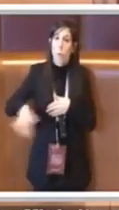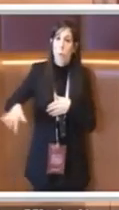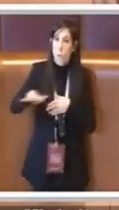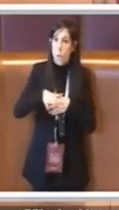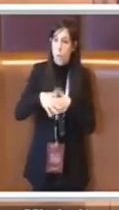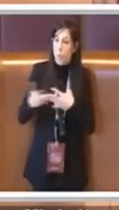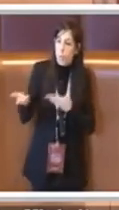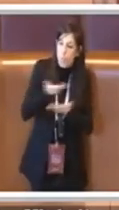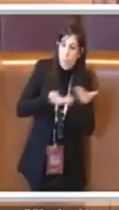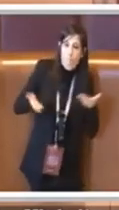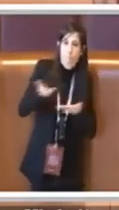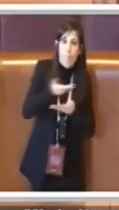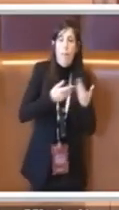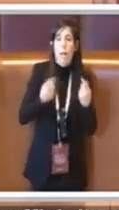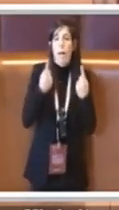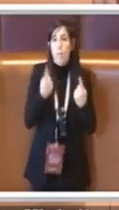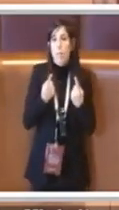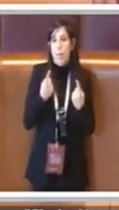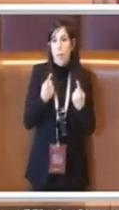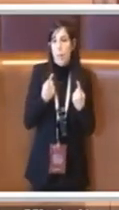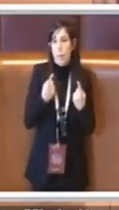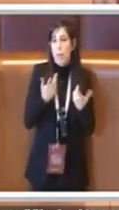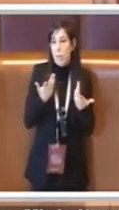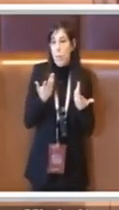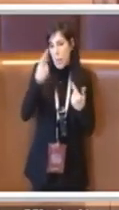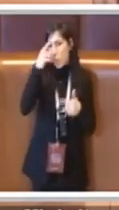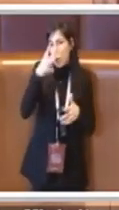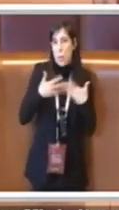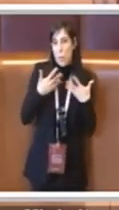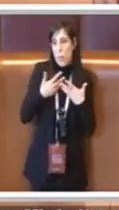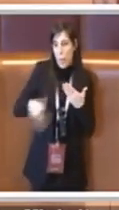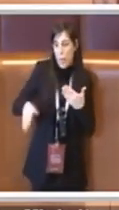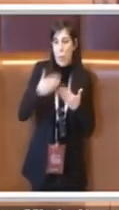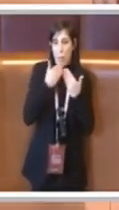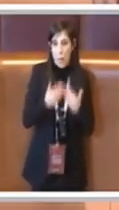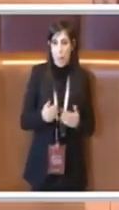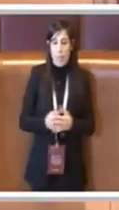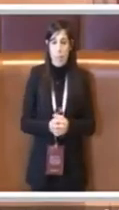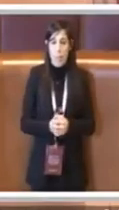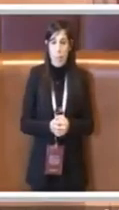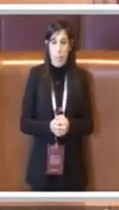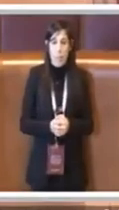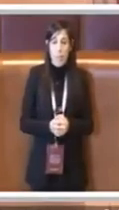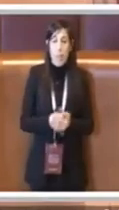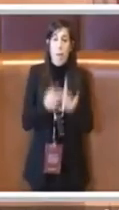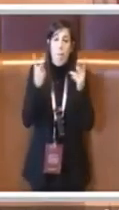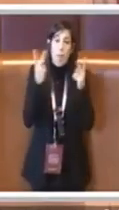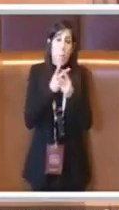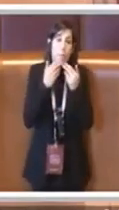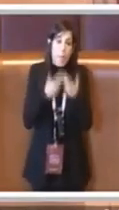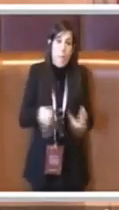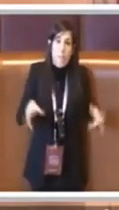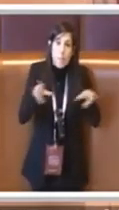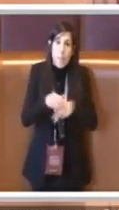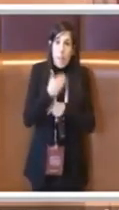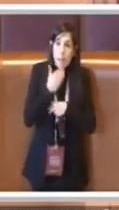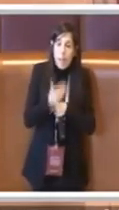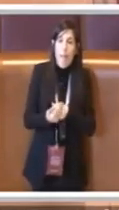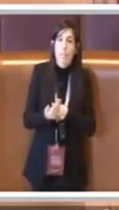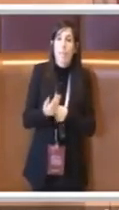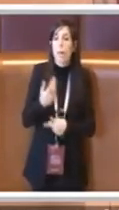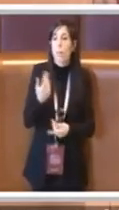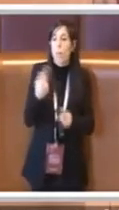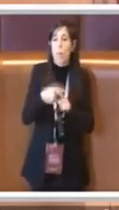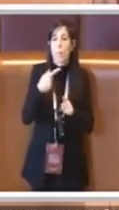aspetto sicuramente non banale. Quindi ecco, Presidente, rinnovo veramente l'aspetto positivo,